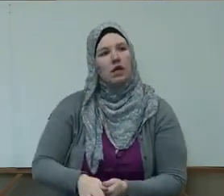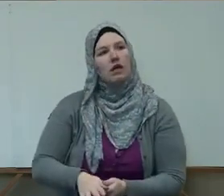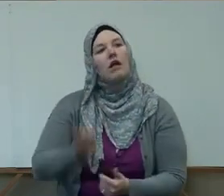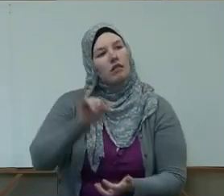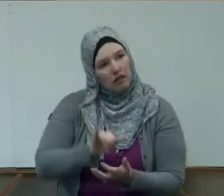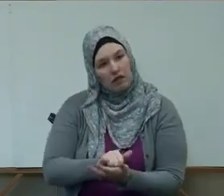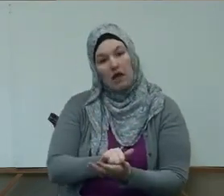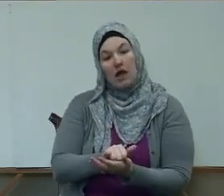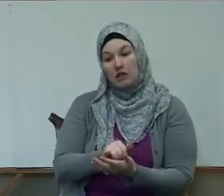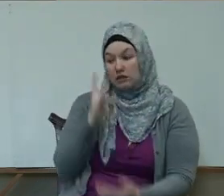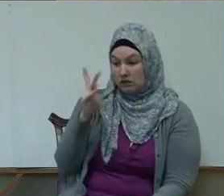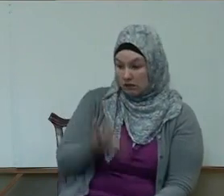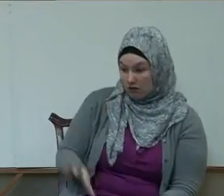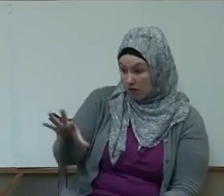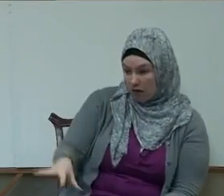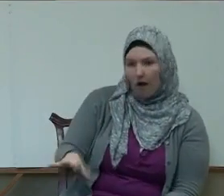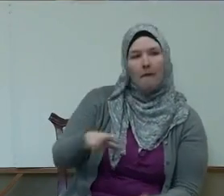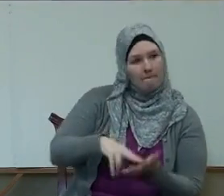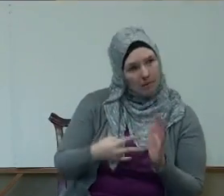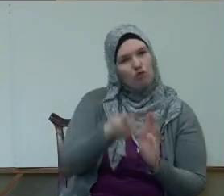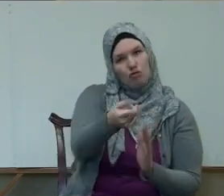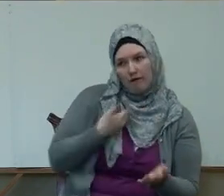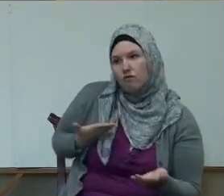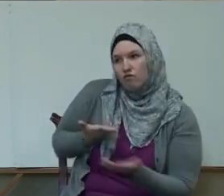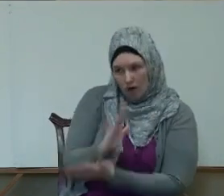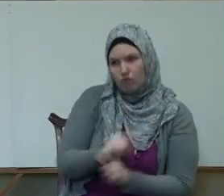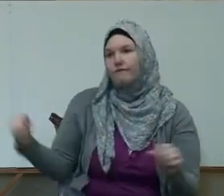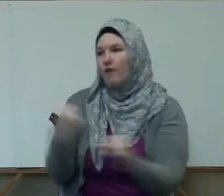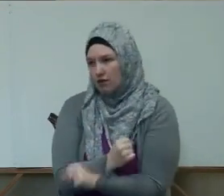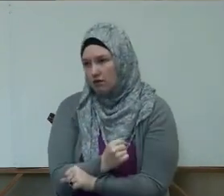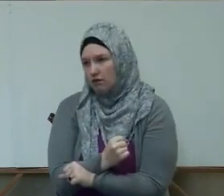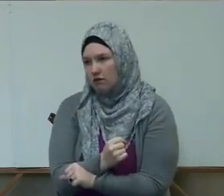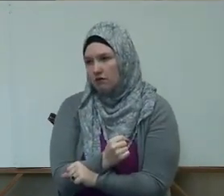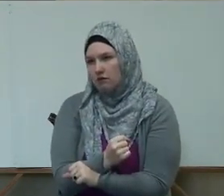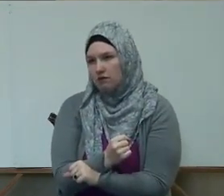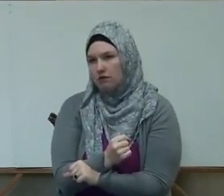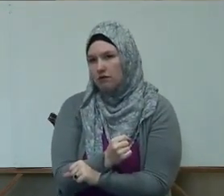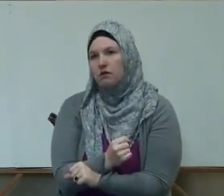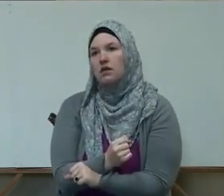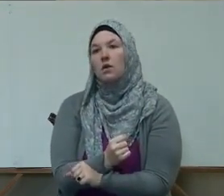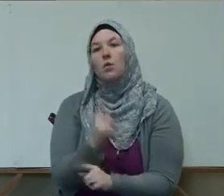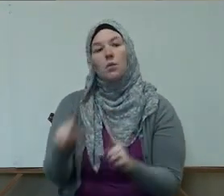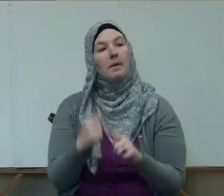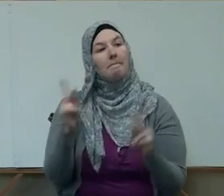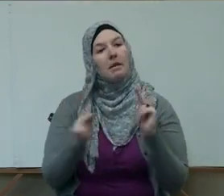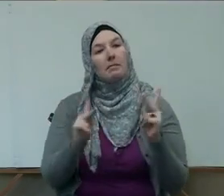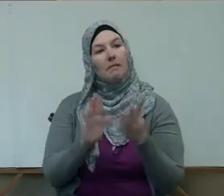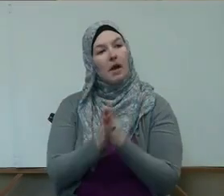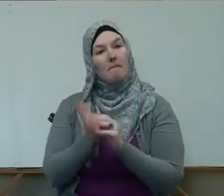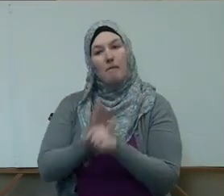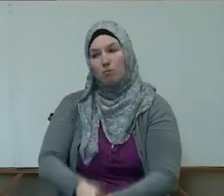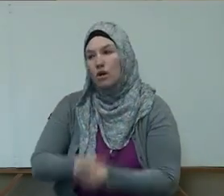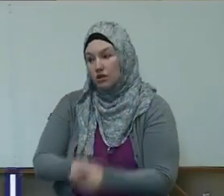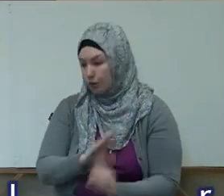القرية الظالم أهلها, whose people are oppressive. They watch